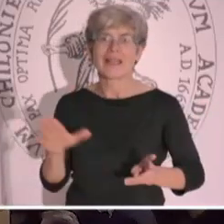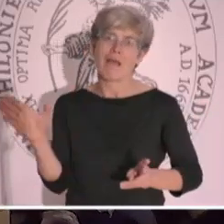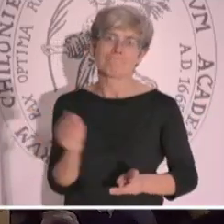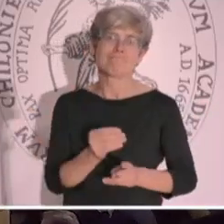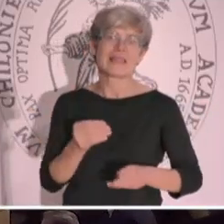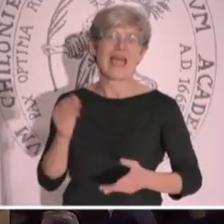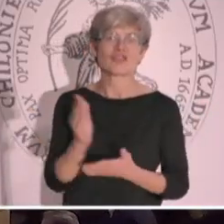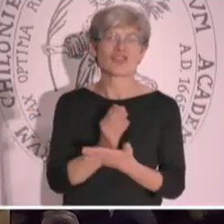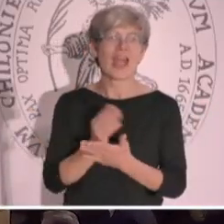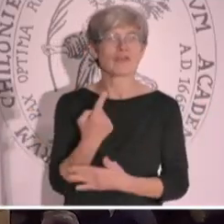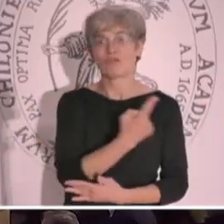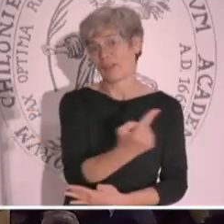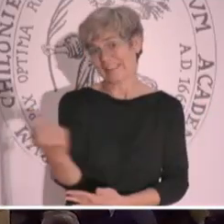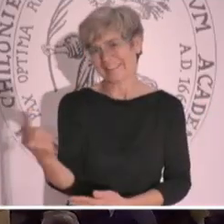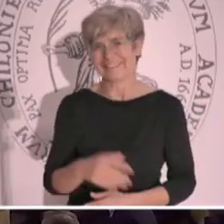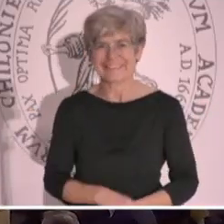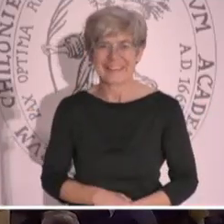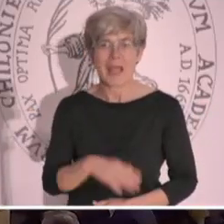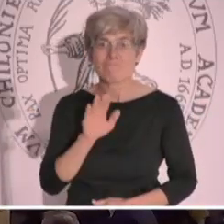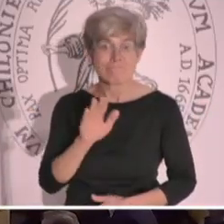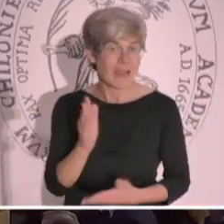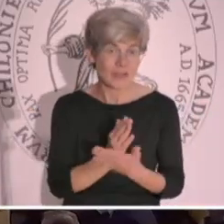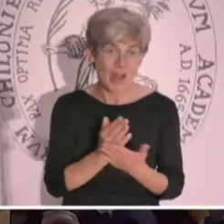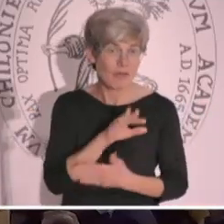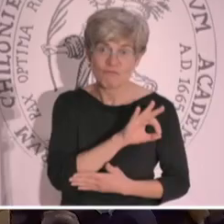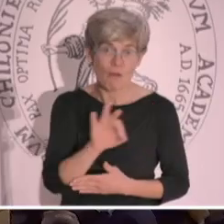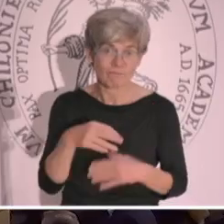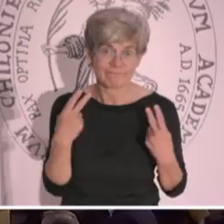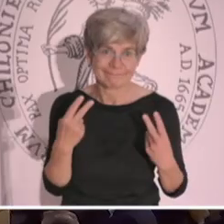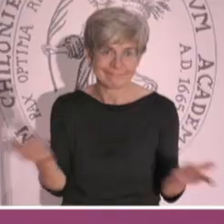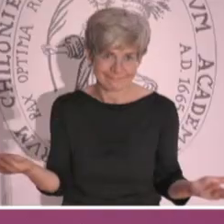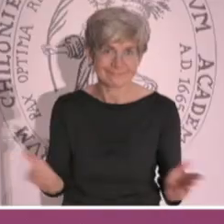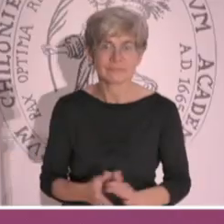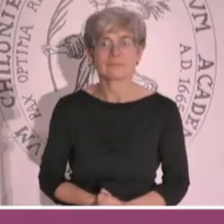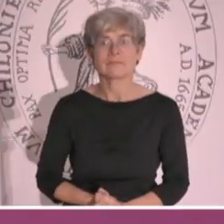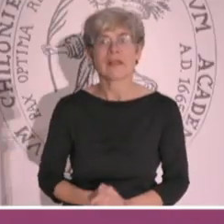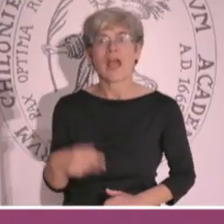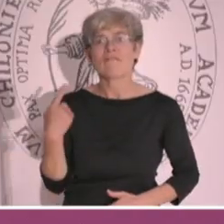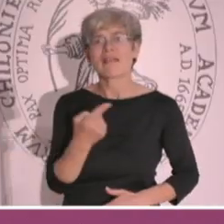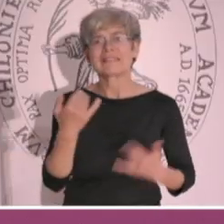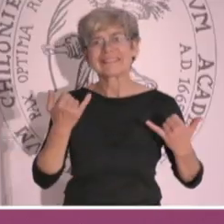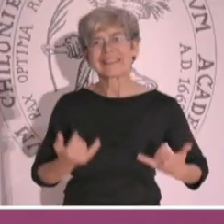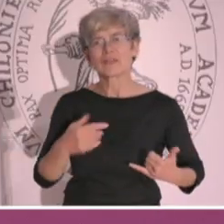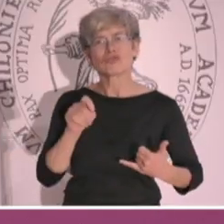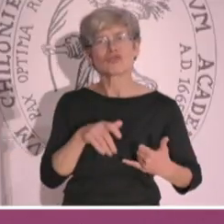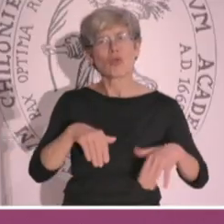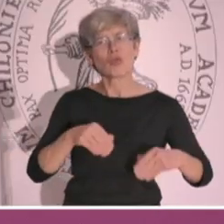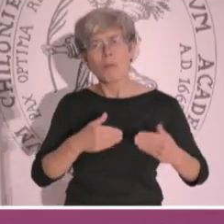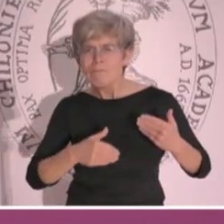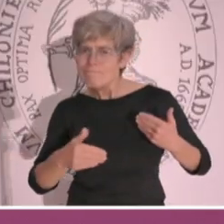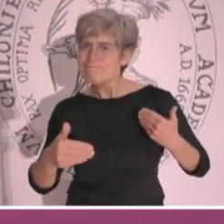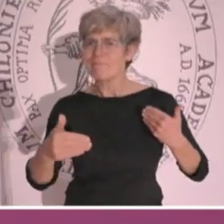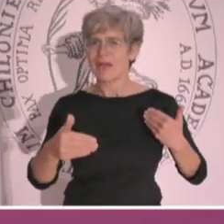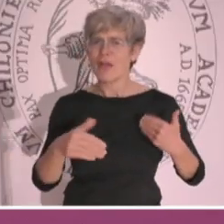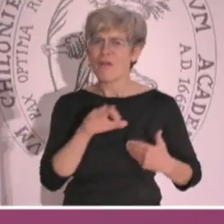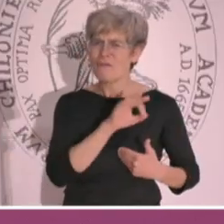von Ihnen, Ihrerseits, bei Entscheidungen, die Sie betreffen. Und wenn Sie jetzt Ihr Studium beginnen, liegt bestimmt